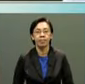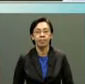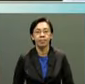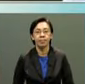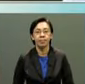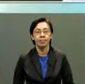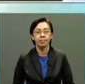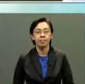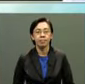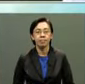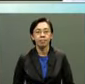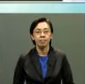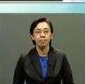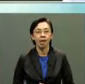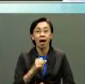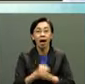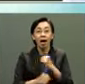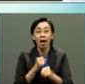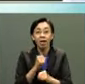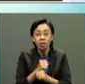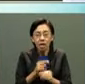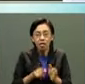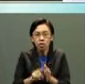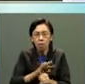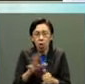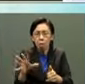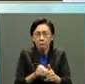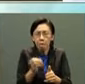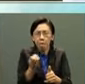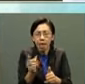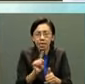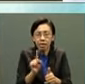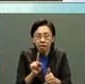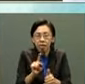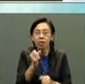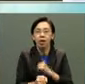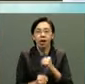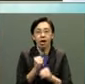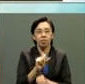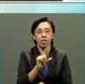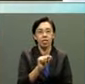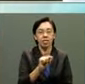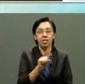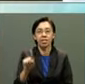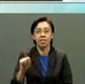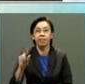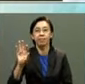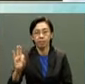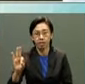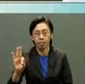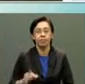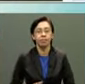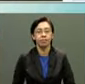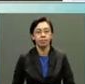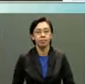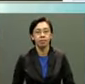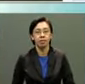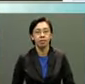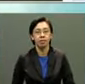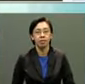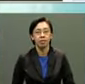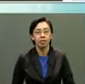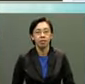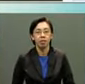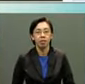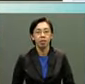ในกลุ่มอายุที่พบมากที่สุดตอนนี้ยังอยู่ที่กลุ่มอายุที่20ถึง29ปีนะครับซึ่ง